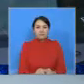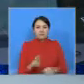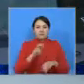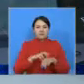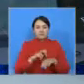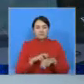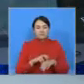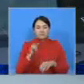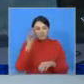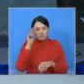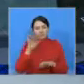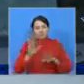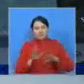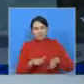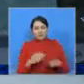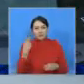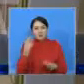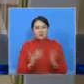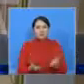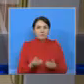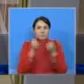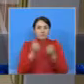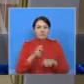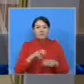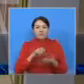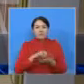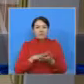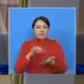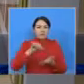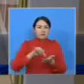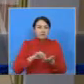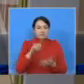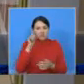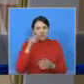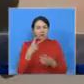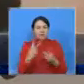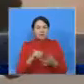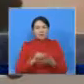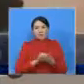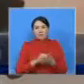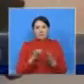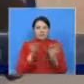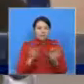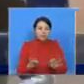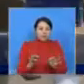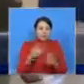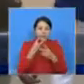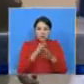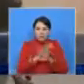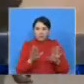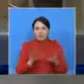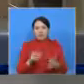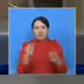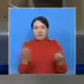Дәрігерлер оқып келгеннен кейін сапа көтеріледі. Тіркеуге қатысты мынаны ескеру керек. Егер құжаттарыңыз дұрыс көрсетілмесе,